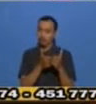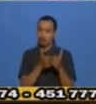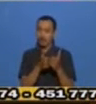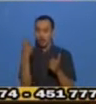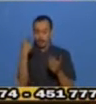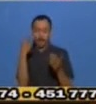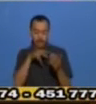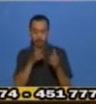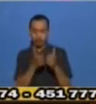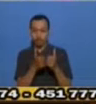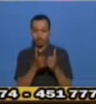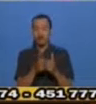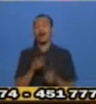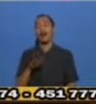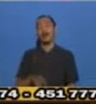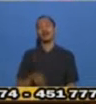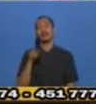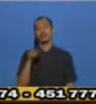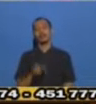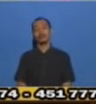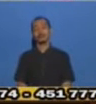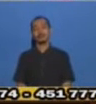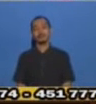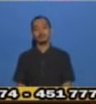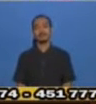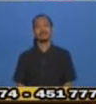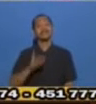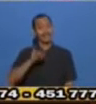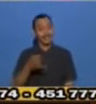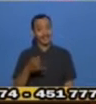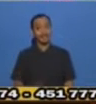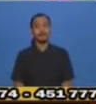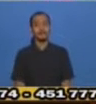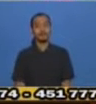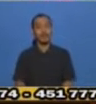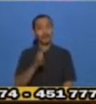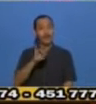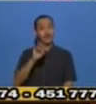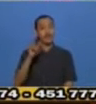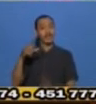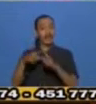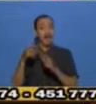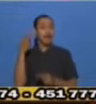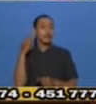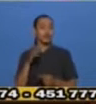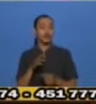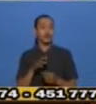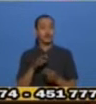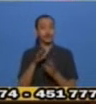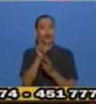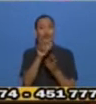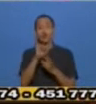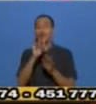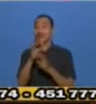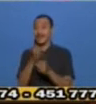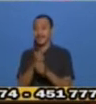Nah, jadi memang sekali lagi seperti tadi saya matur pada Mbak Fira, pada Bu Nuning dan pada pemirsa Jogja